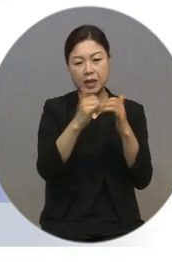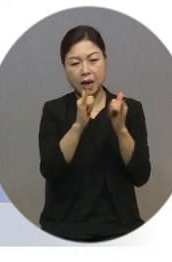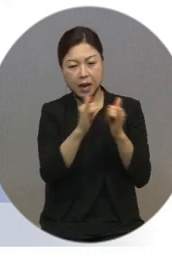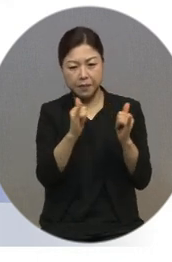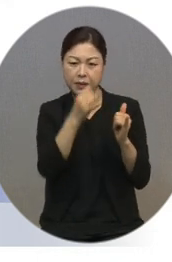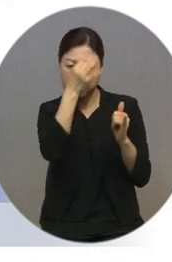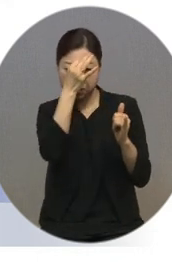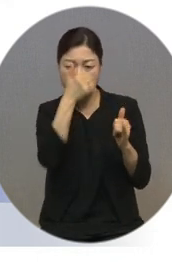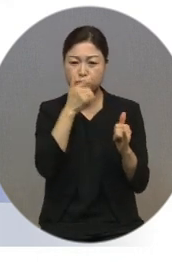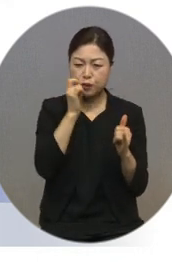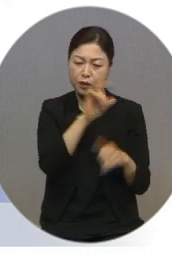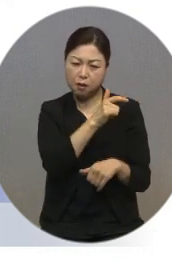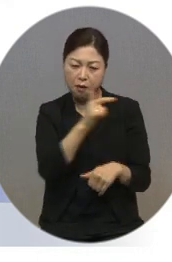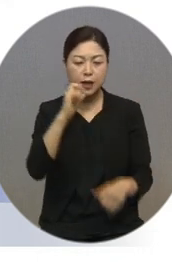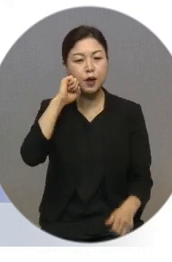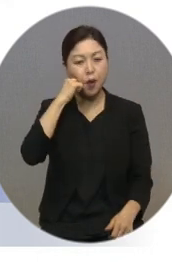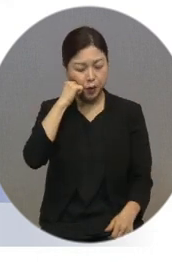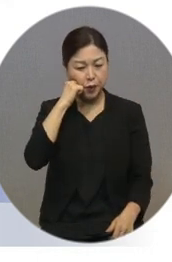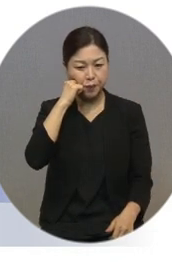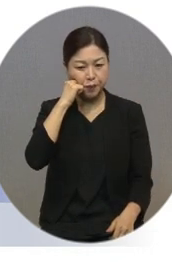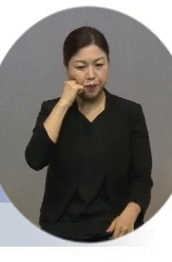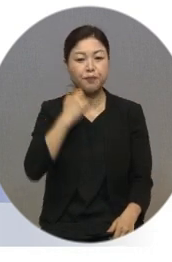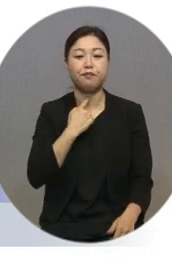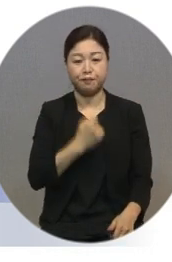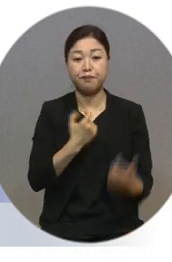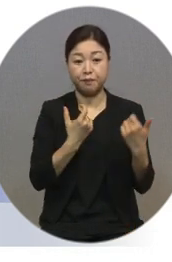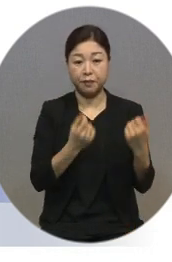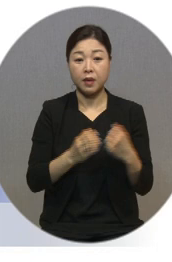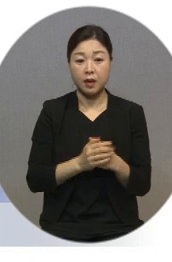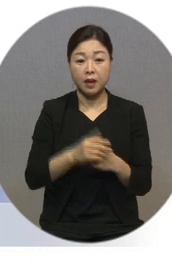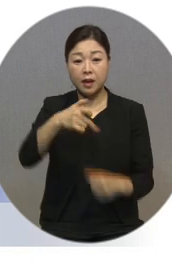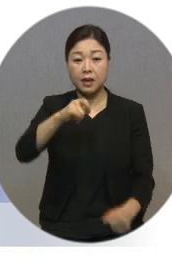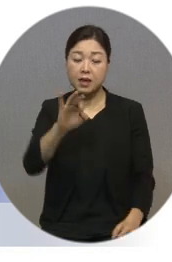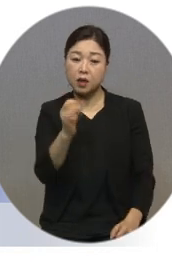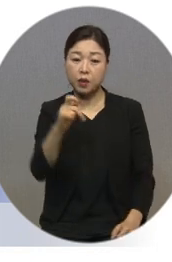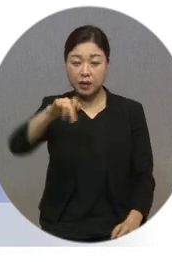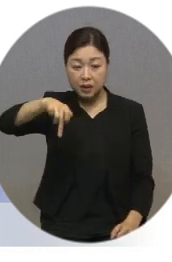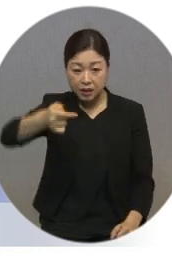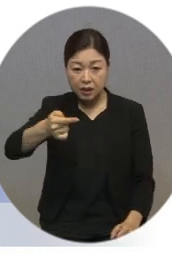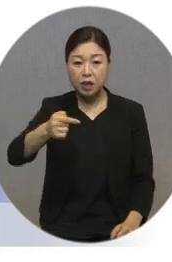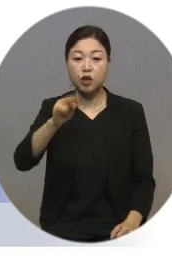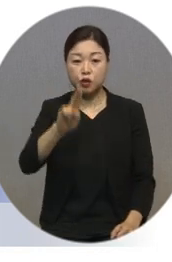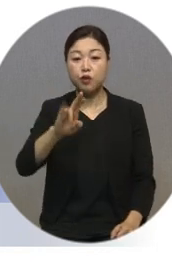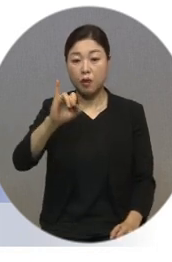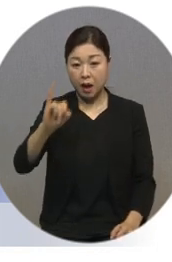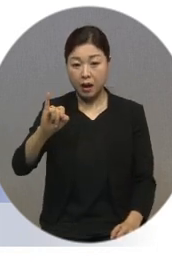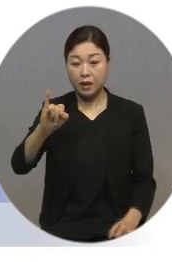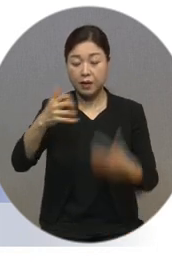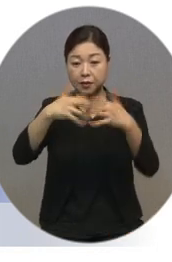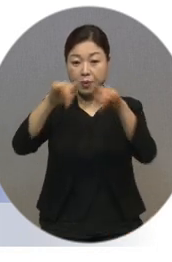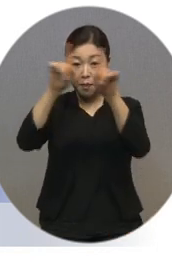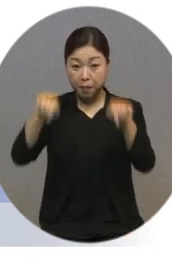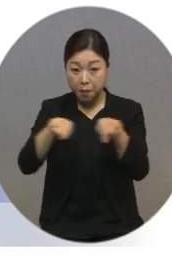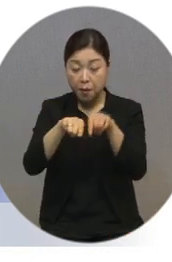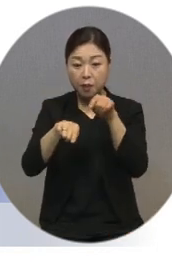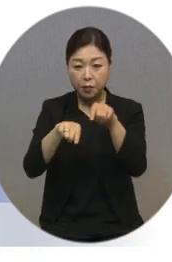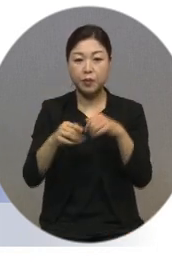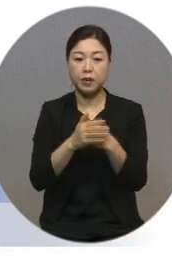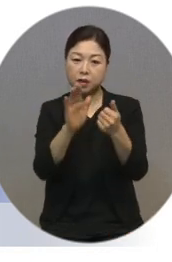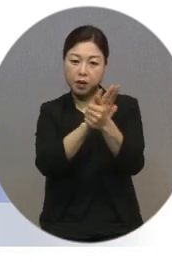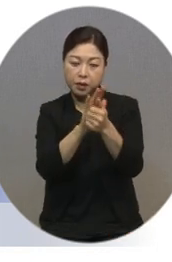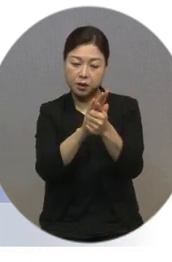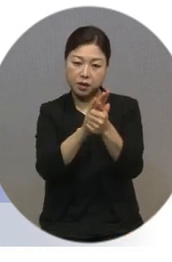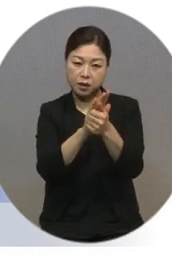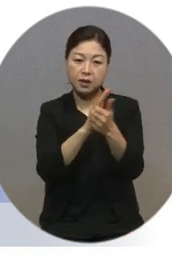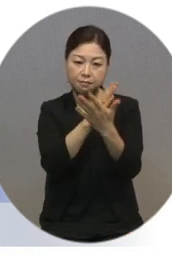등의 어려움을 겪고 있었는데요 키오스크 UI 플랫폼은 서비스 유형별로 분류하고 각 유형별로